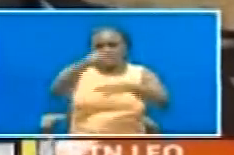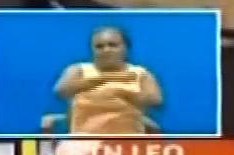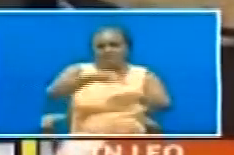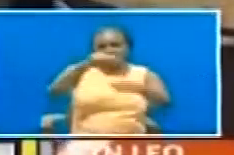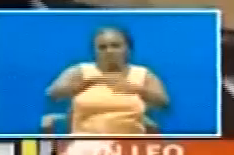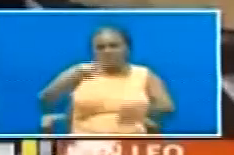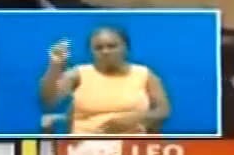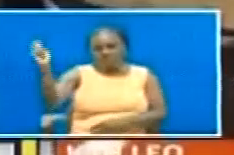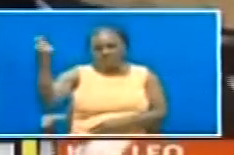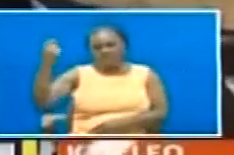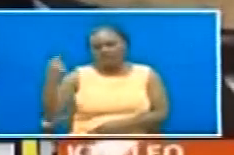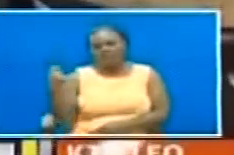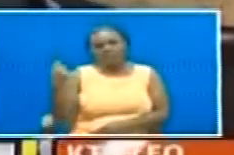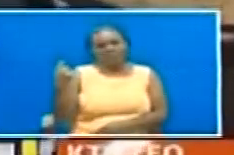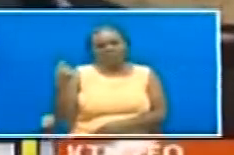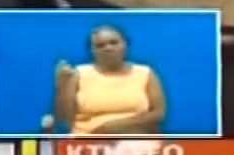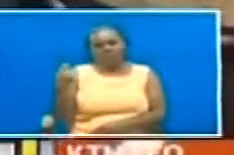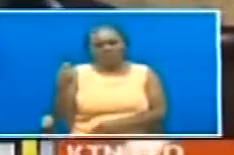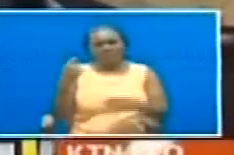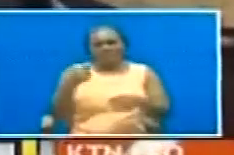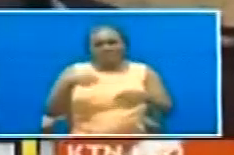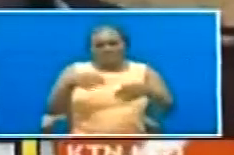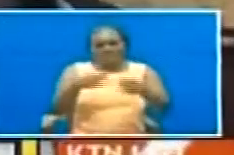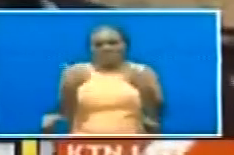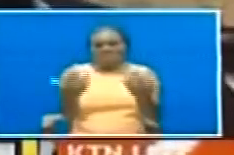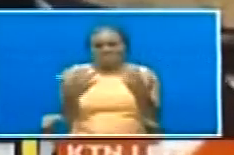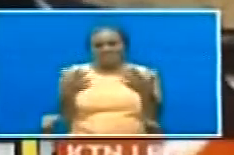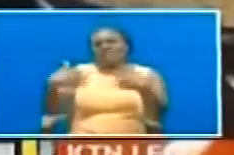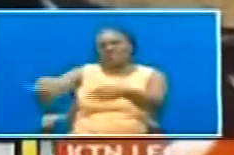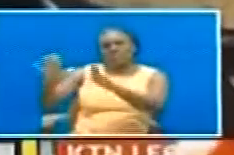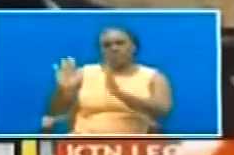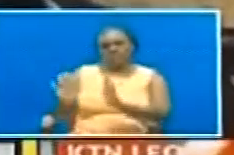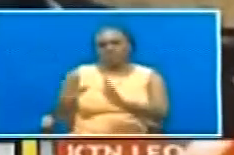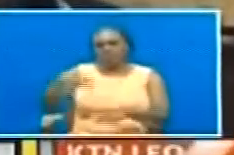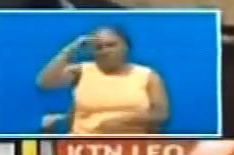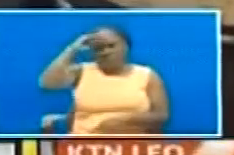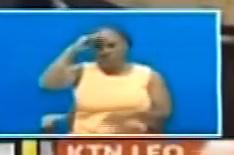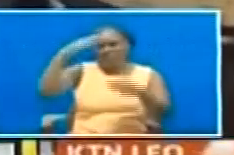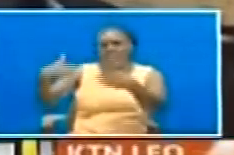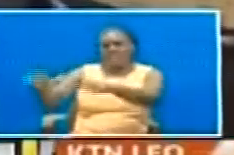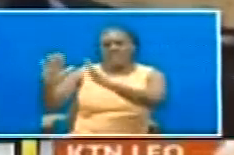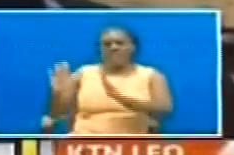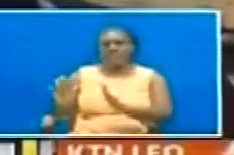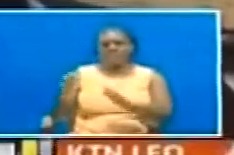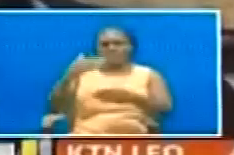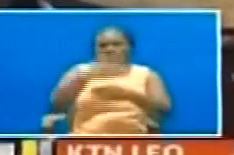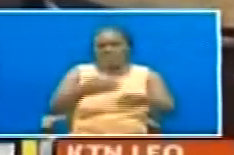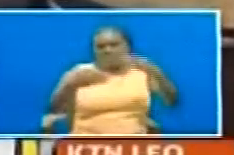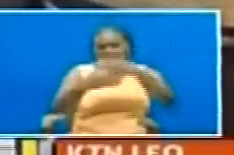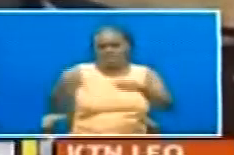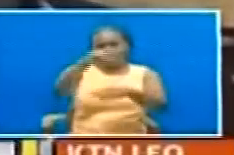nchi ya Kenya. Uvivu tuwache na ulevi,